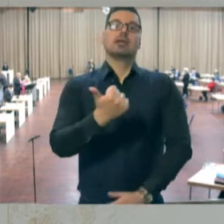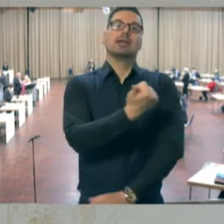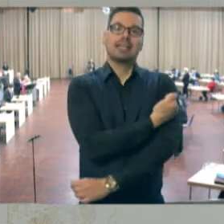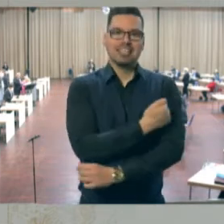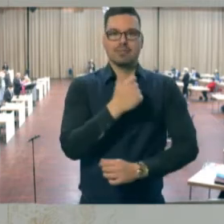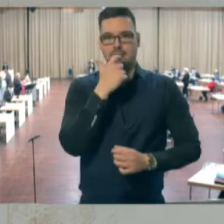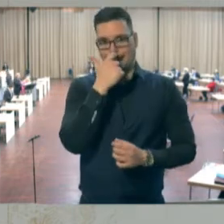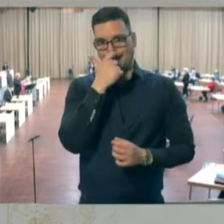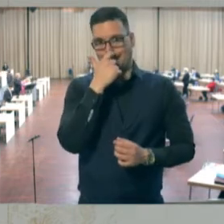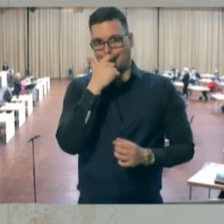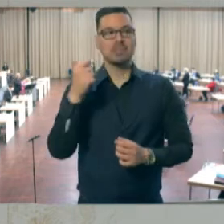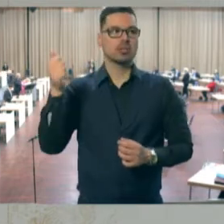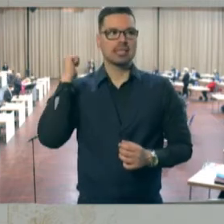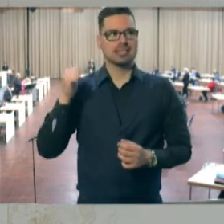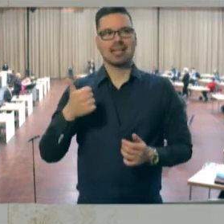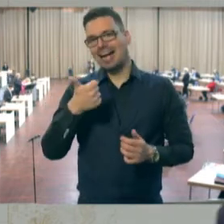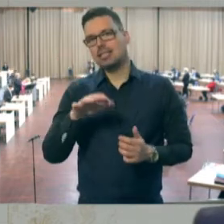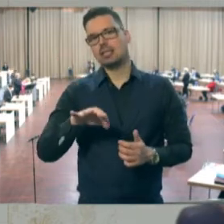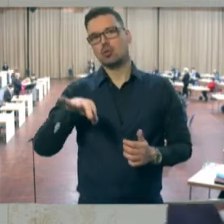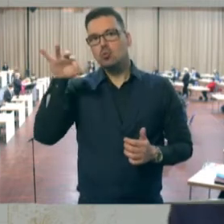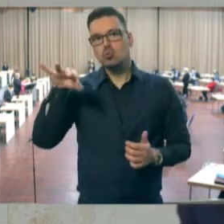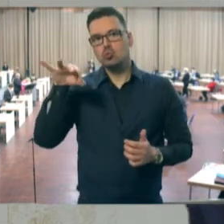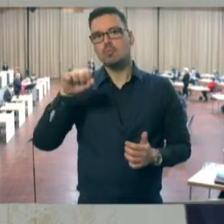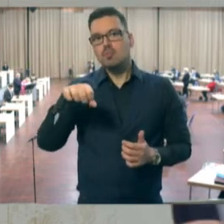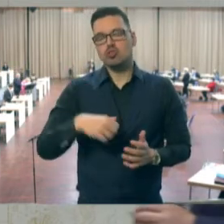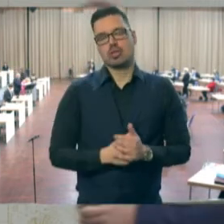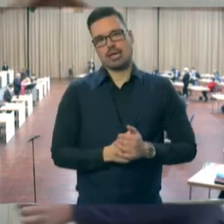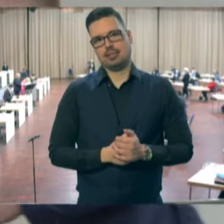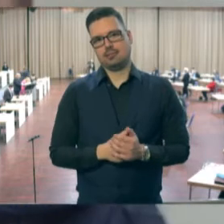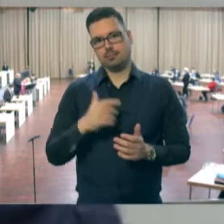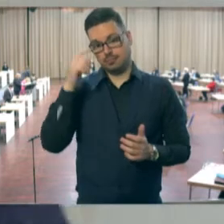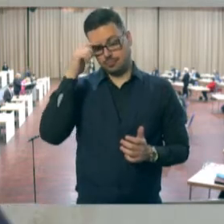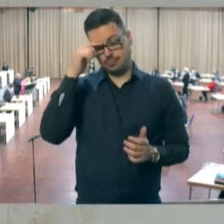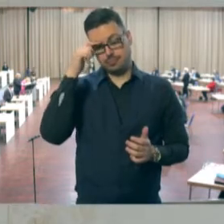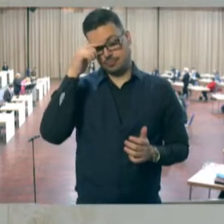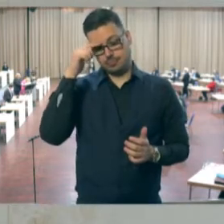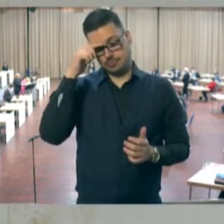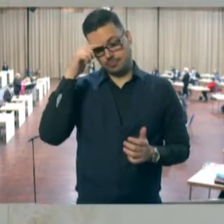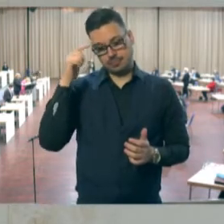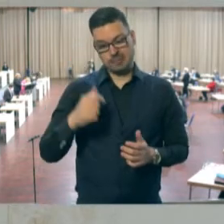ist nicht erst seit gestern eine Lösungsmöglichkeit, die sich bietet.